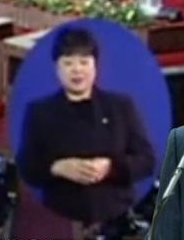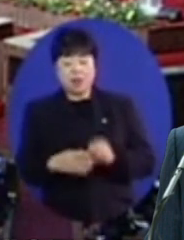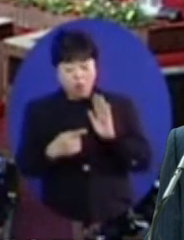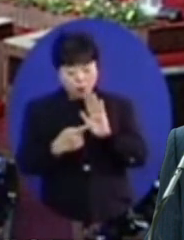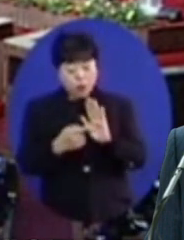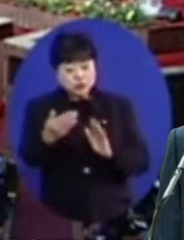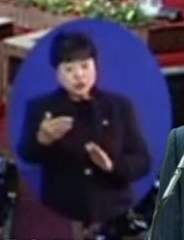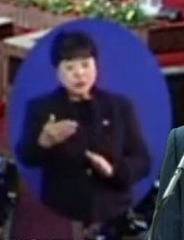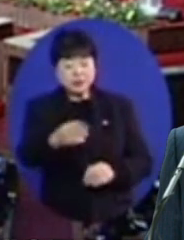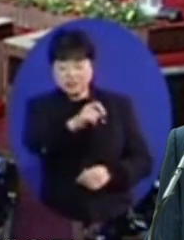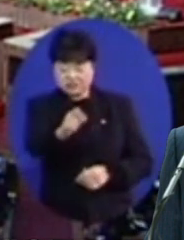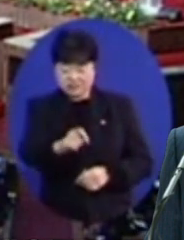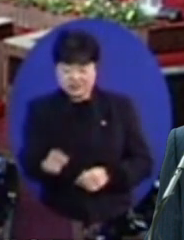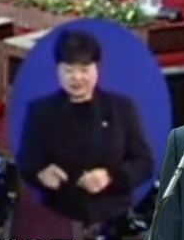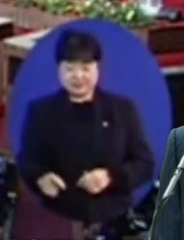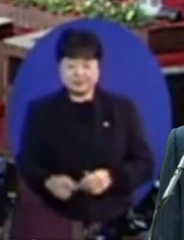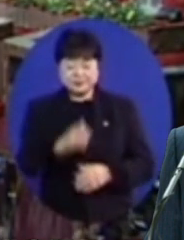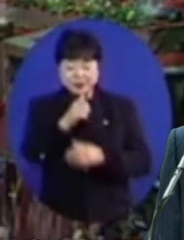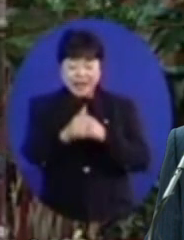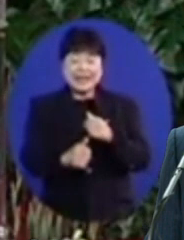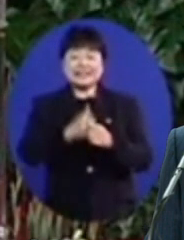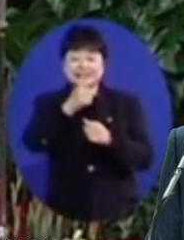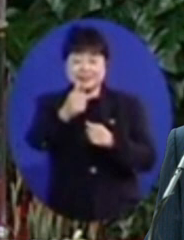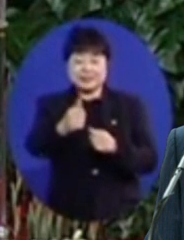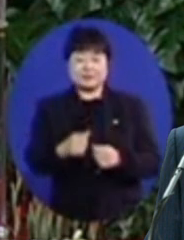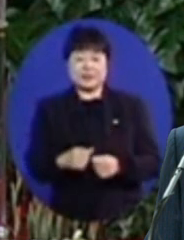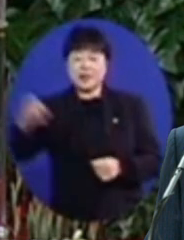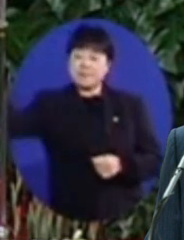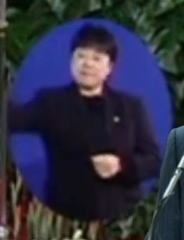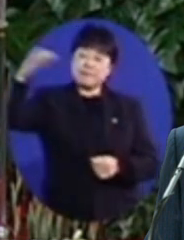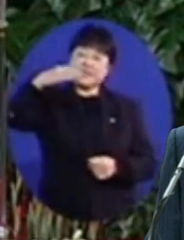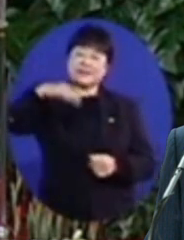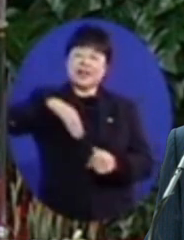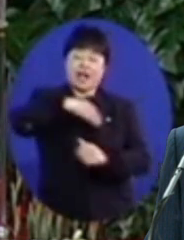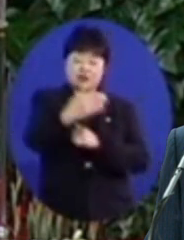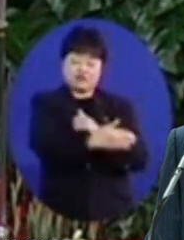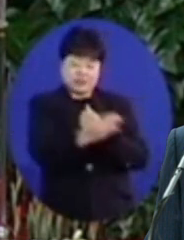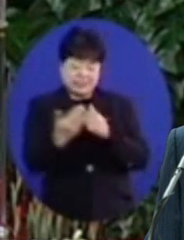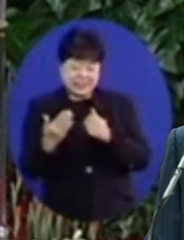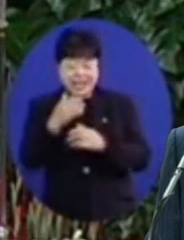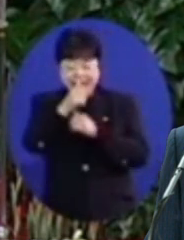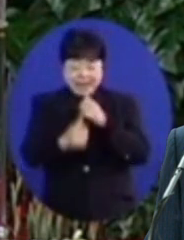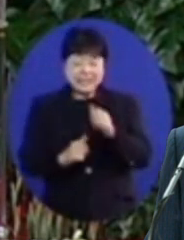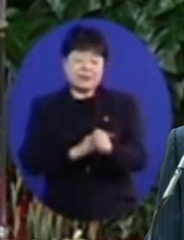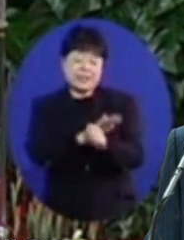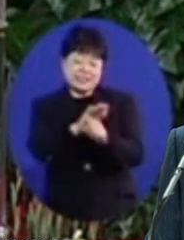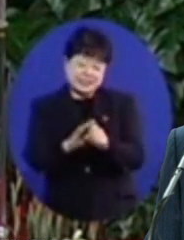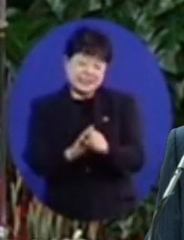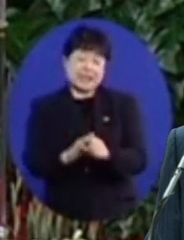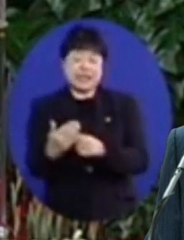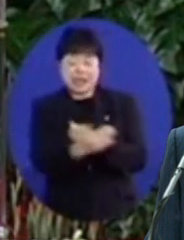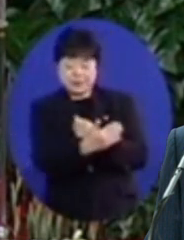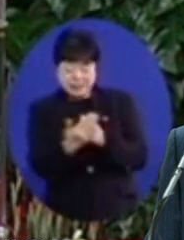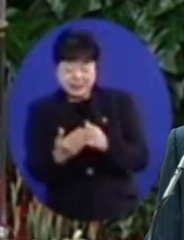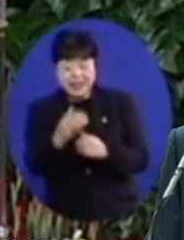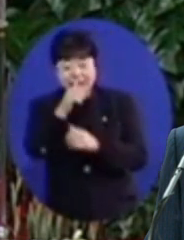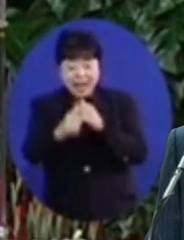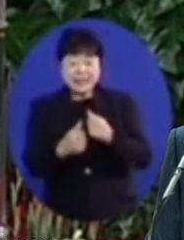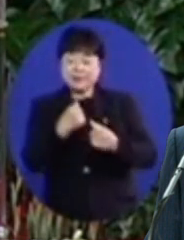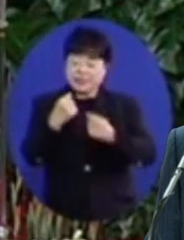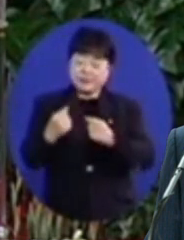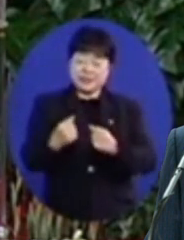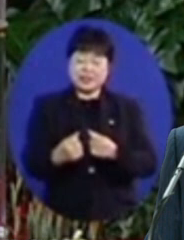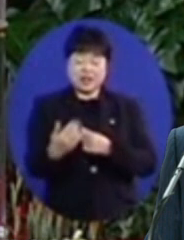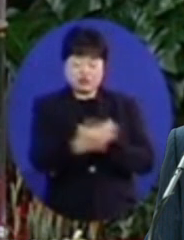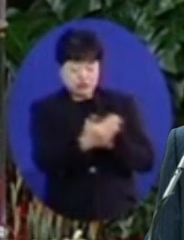보여주는데 거기에는 이렇게 쓰겠습니다 하나님의 빛이 나를 둘러싼다 하나님을 사랑이 나를 감싼다 하나님의 힘이